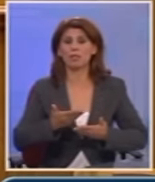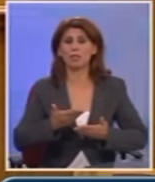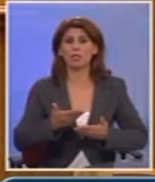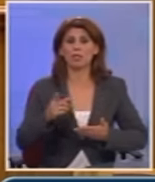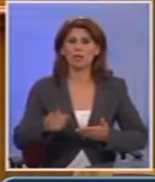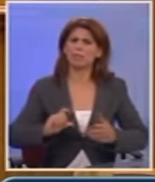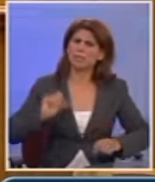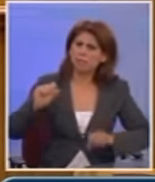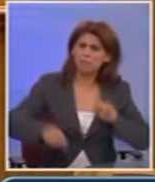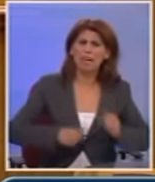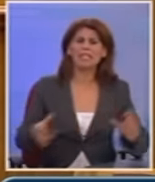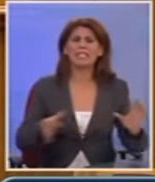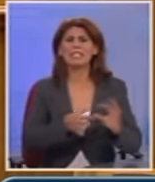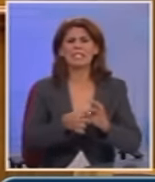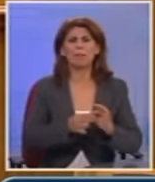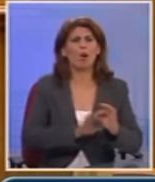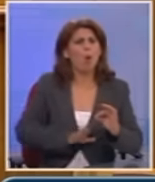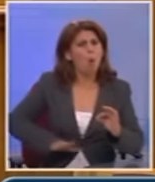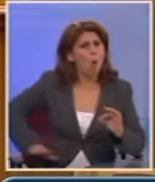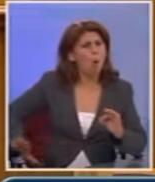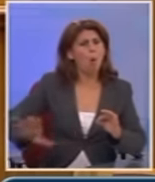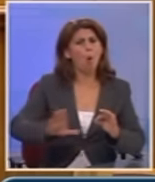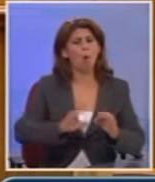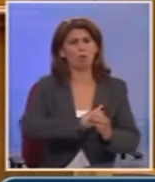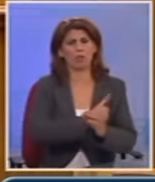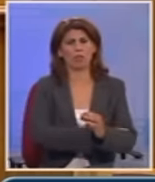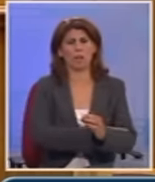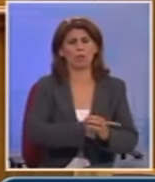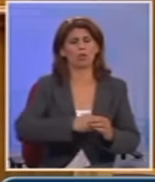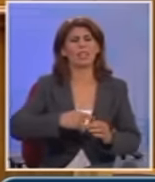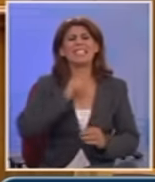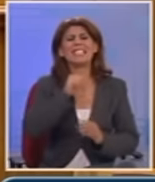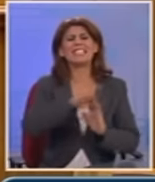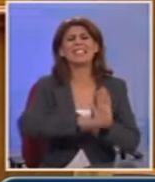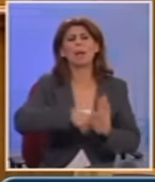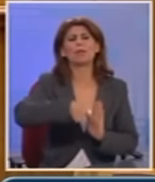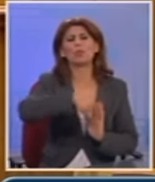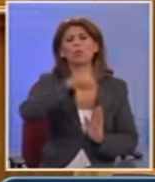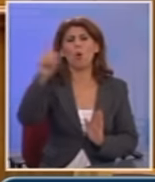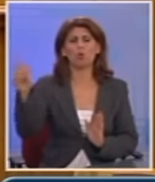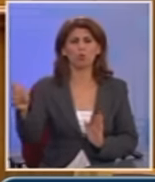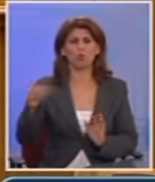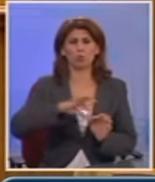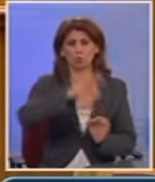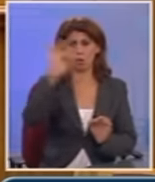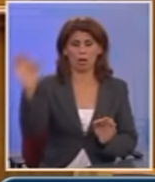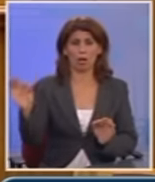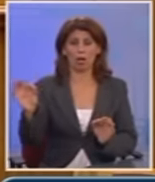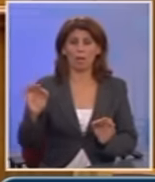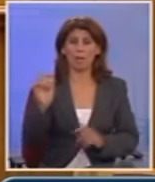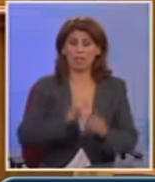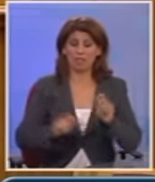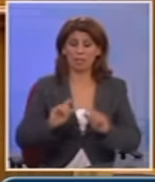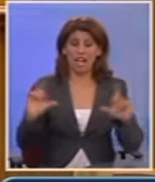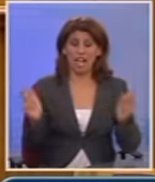τη μαχητική σύμπραξη όλων των δυνάμεων του συνταγματικού τόξου? Με τη συγκρότηση μιας εθνικής